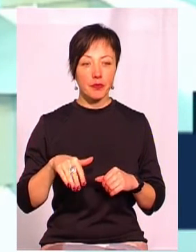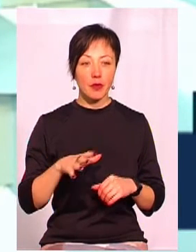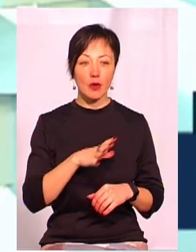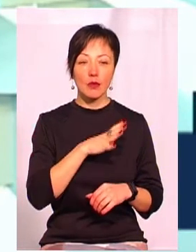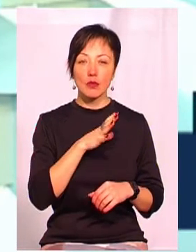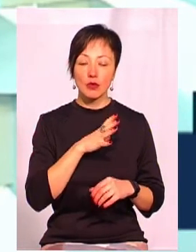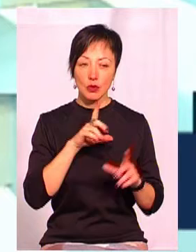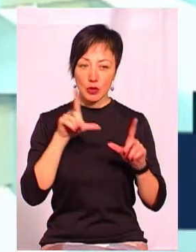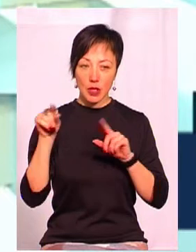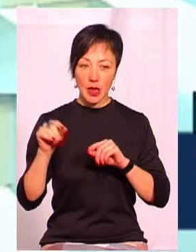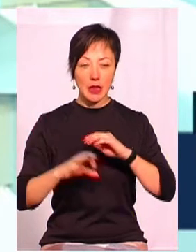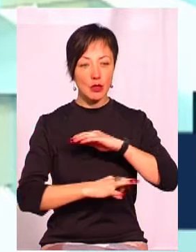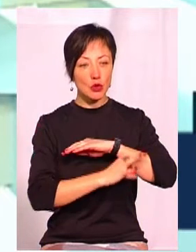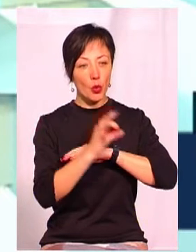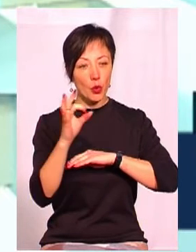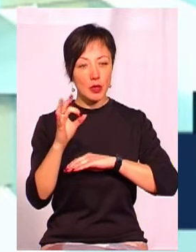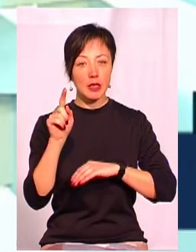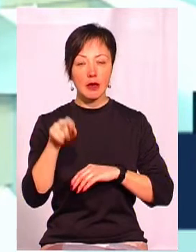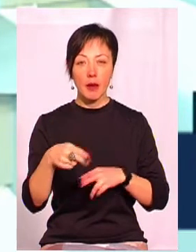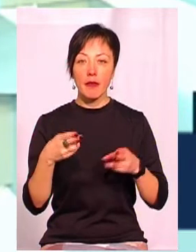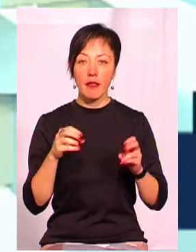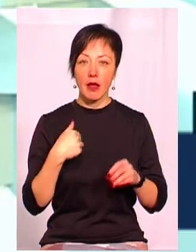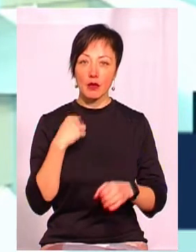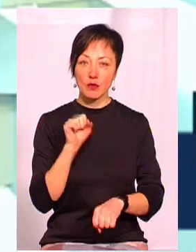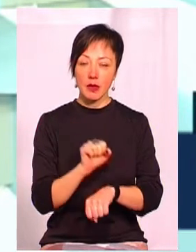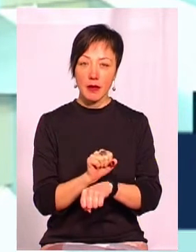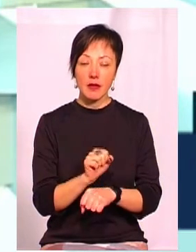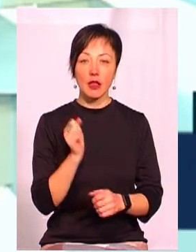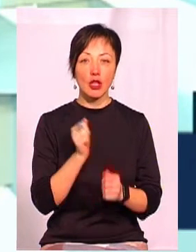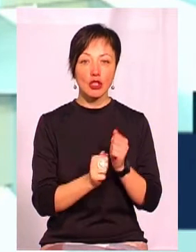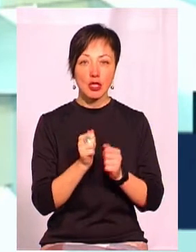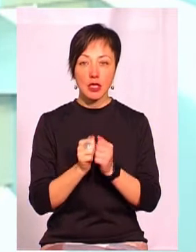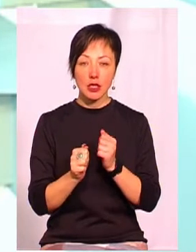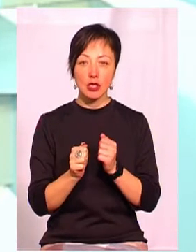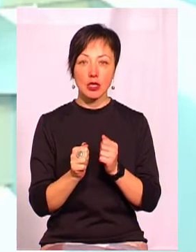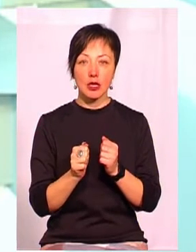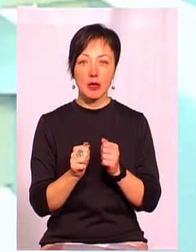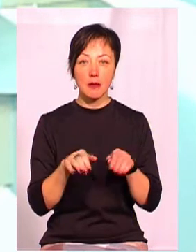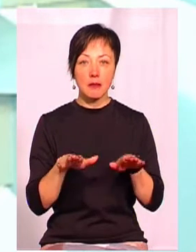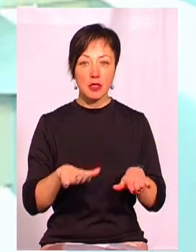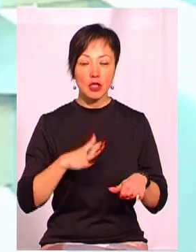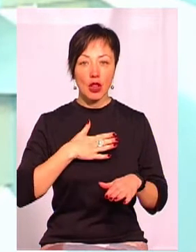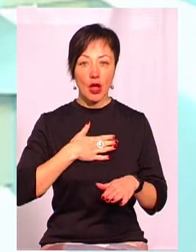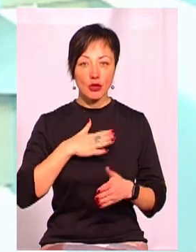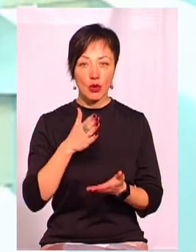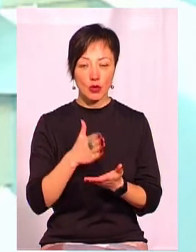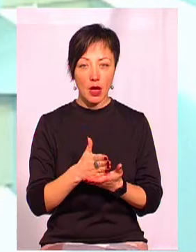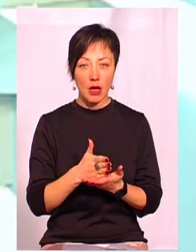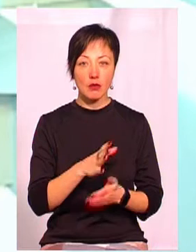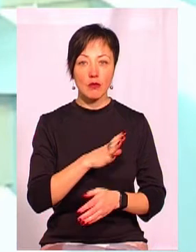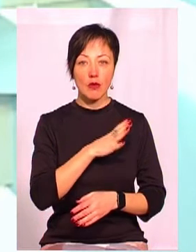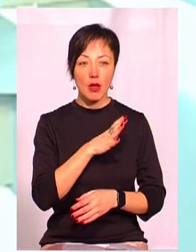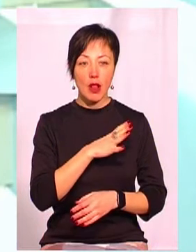саме на сході, то там, де зупинявся, найчастіше місце нашої дислокації – це